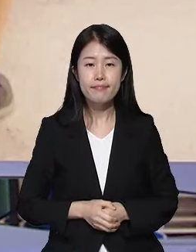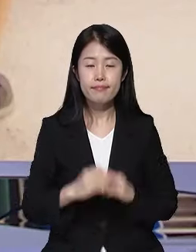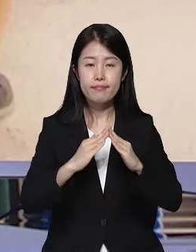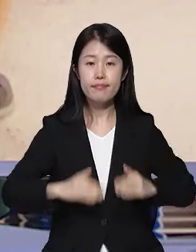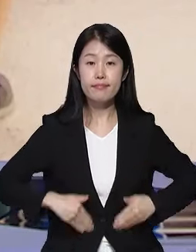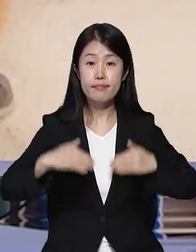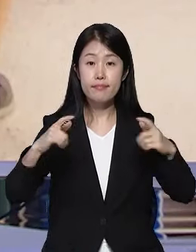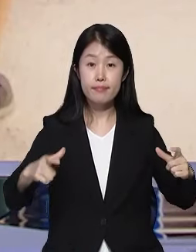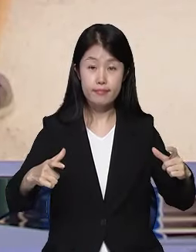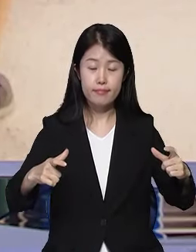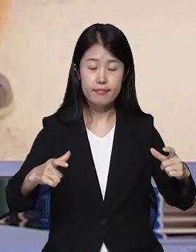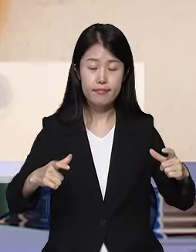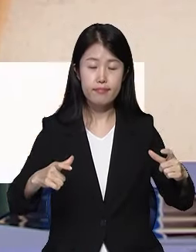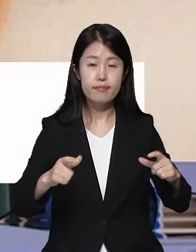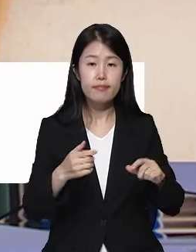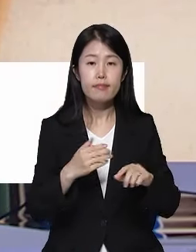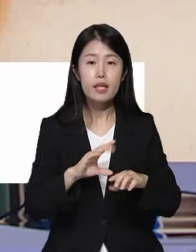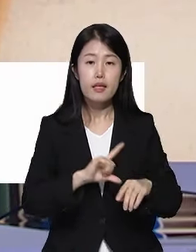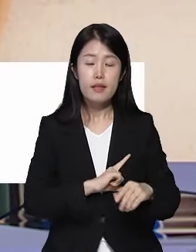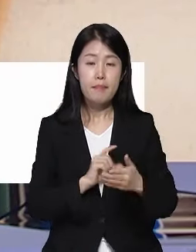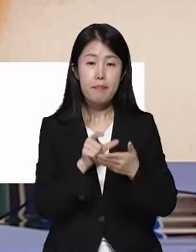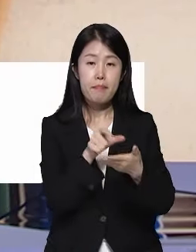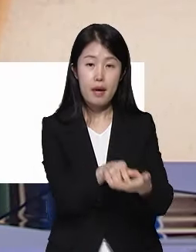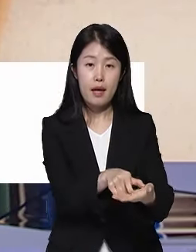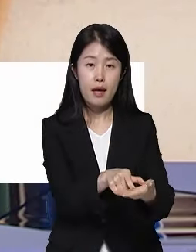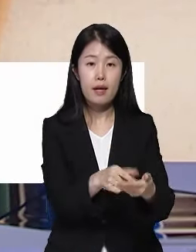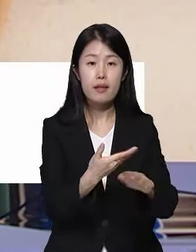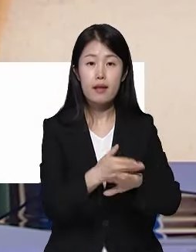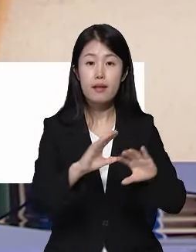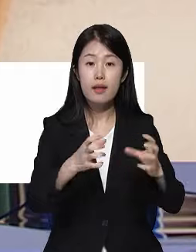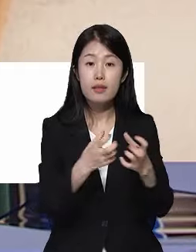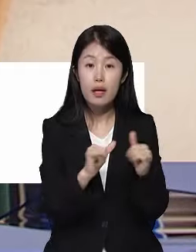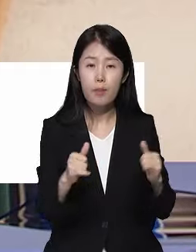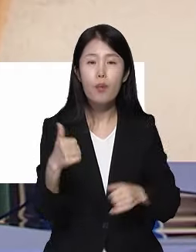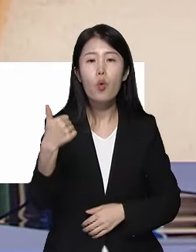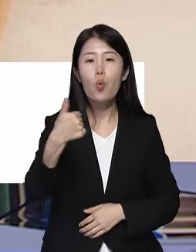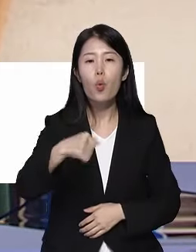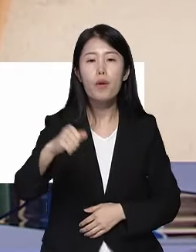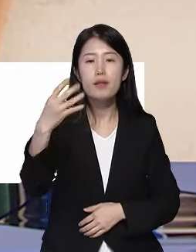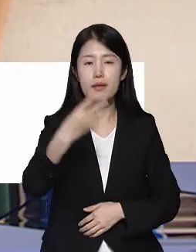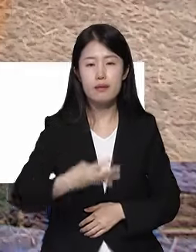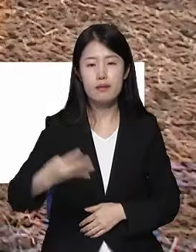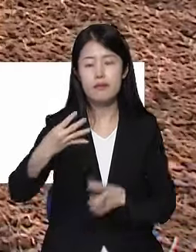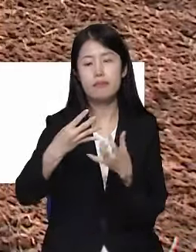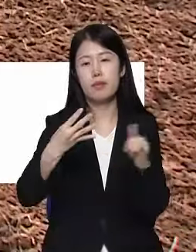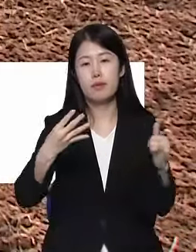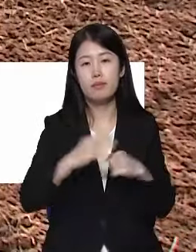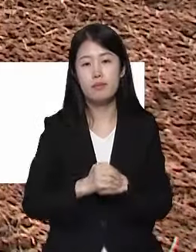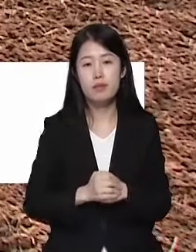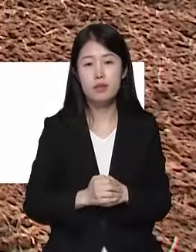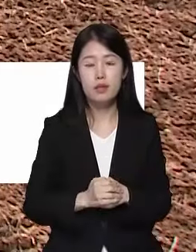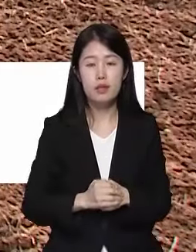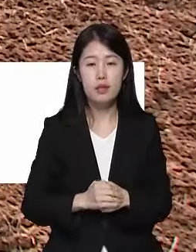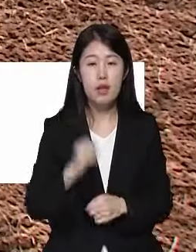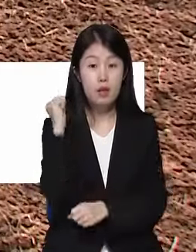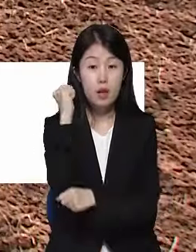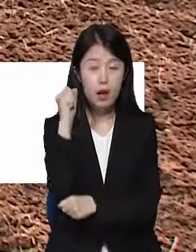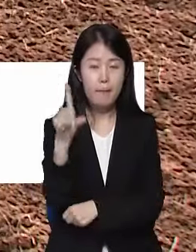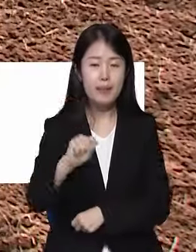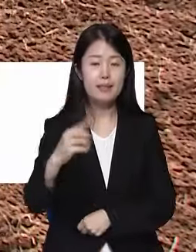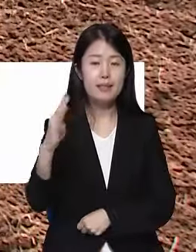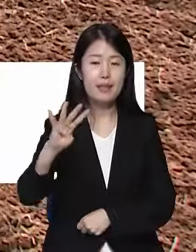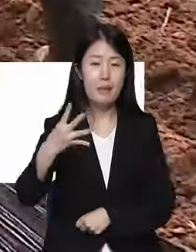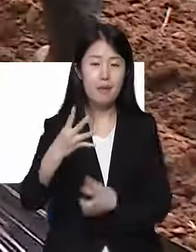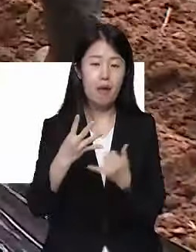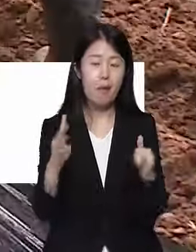전남 지역 등록 외국인 수가 올해 6월 기준으로 5만 4천여 명으로 나타났습니다. 시군별로는 영암군이 1만